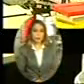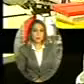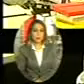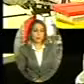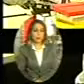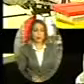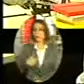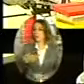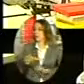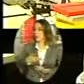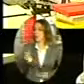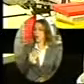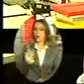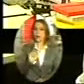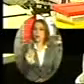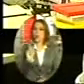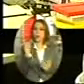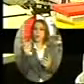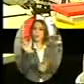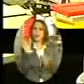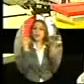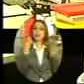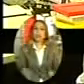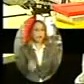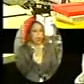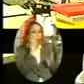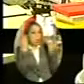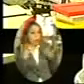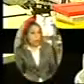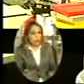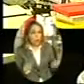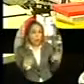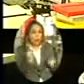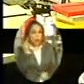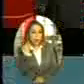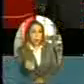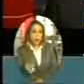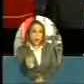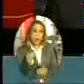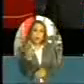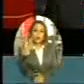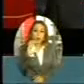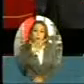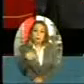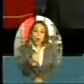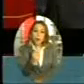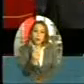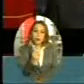אני לא מקבל את ההגדרה שזה כשל. זה לא כשל מה שקורה כאן כבר יותר מיממה? להגדיר הגדרות מהסוג הזה.